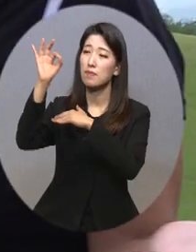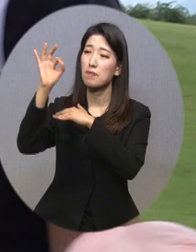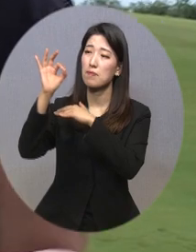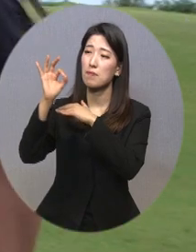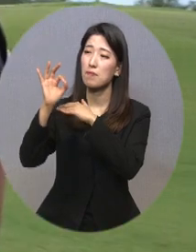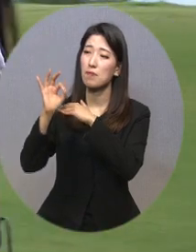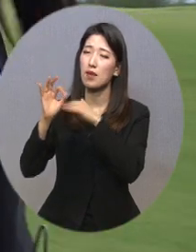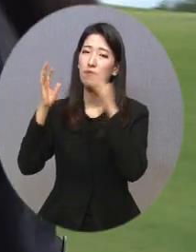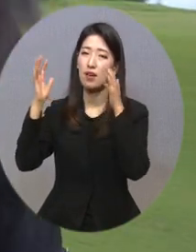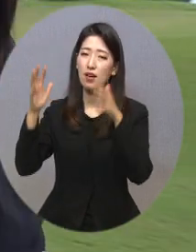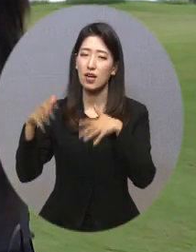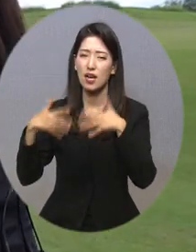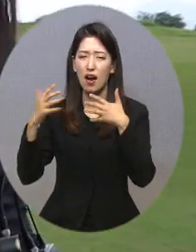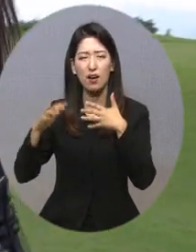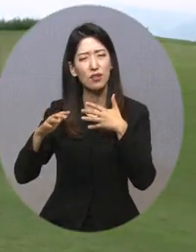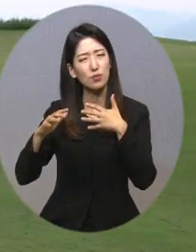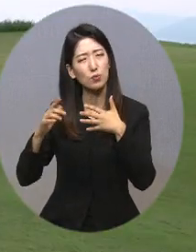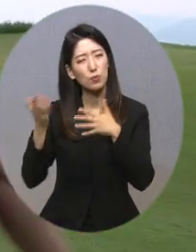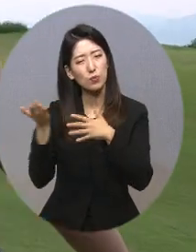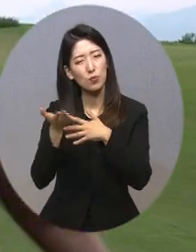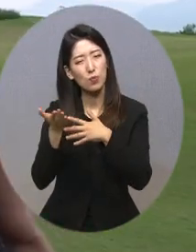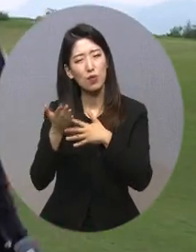초? 하, 너무 예뻐요.